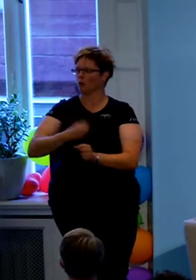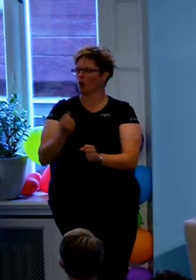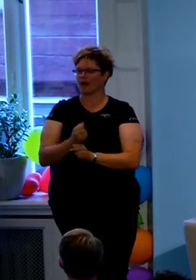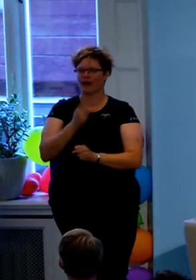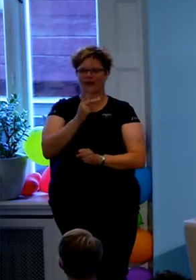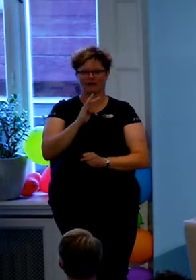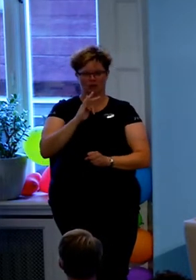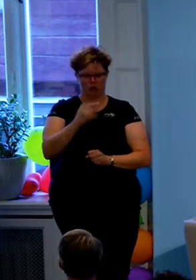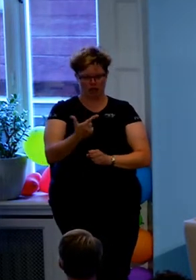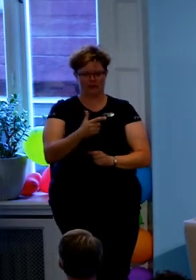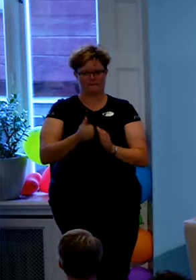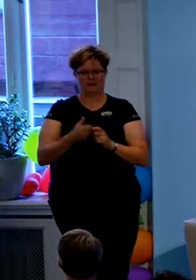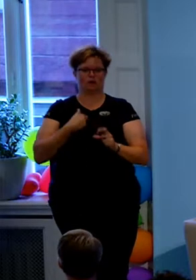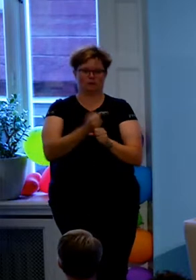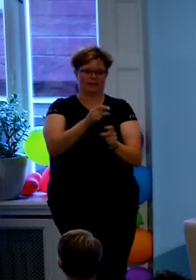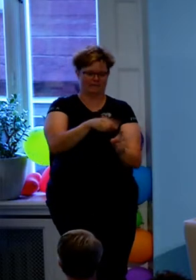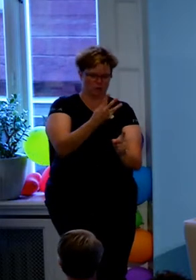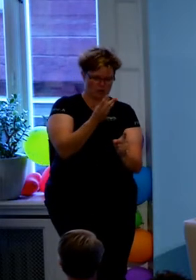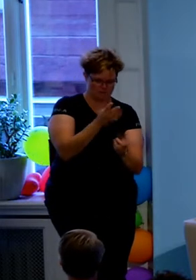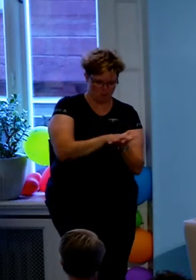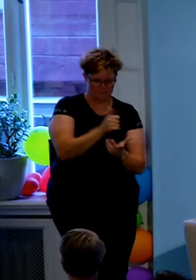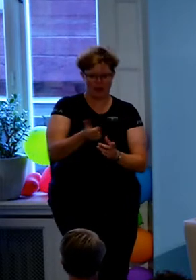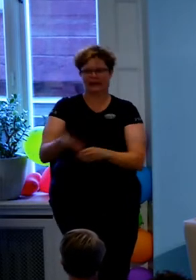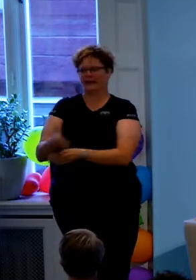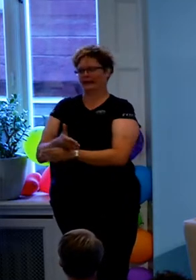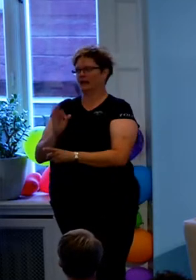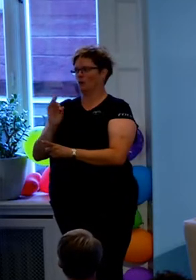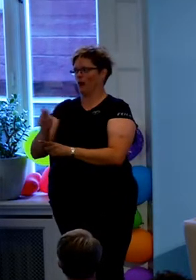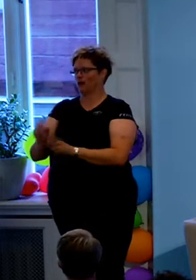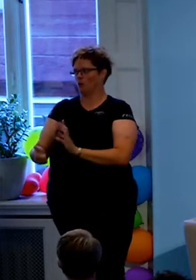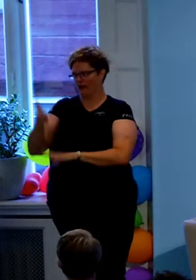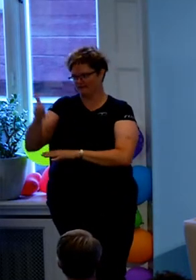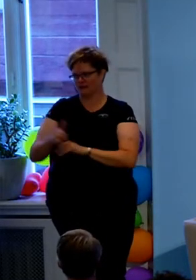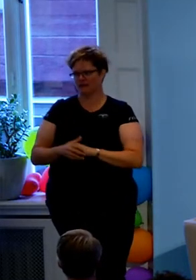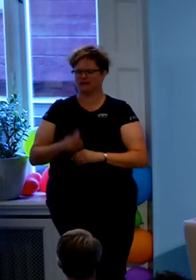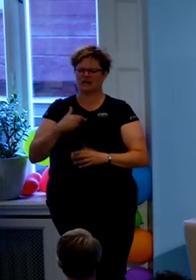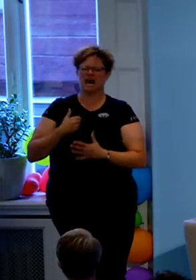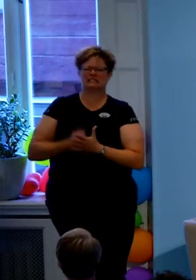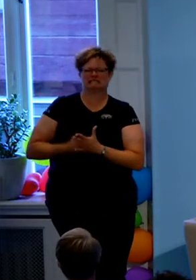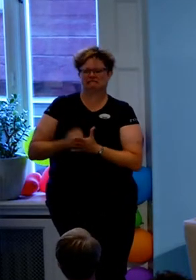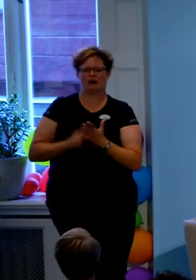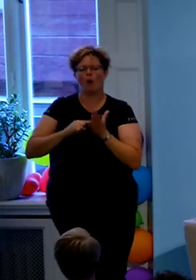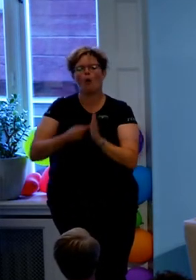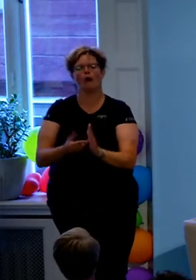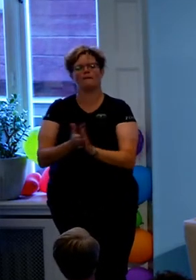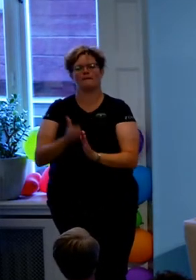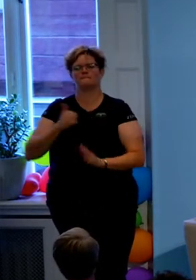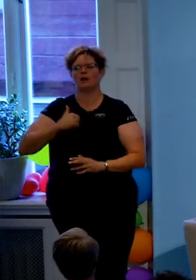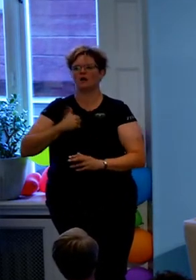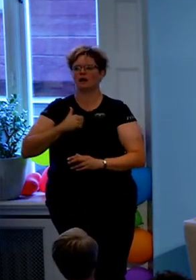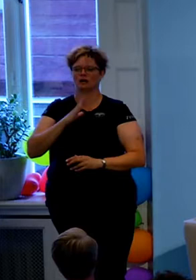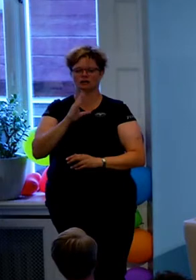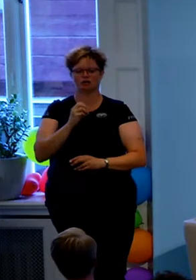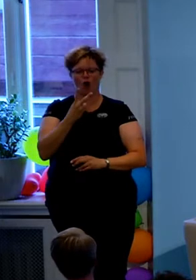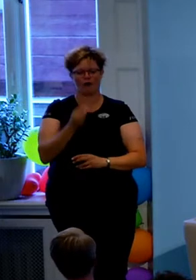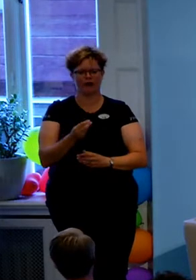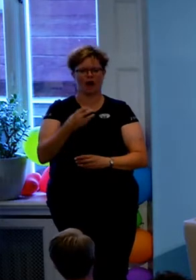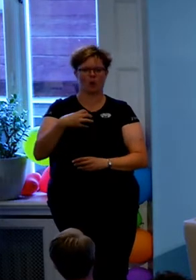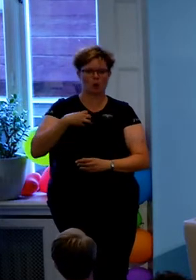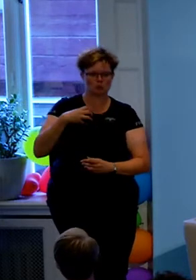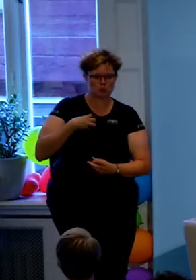det, så jag har varit där 4 månader. Innan dess så var jag HR-chef. Ja. Och slet stenhårt med att behålla